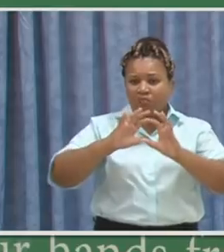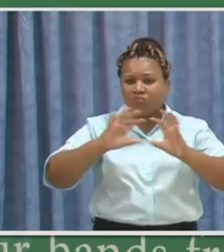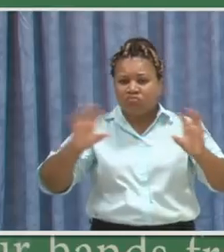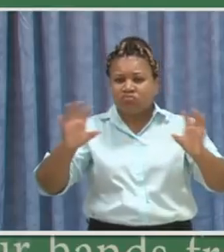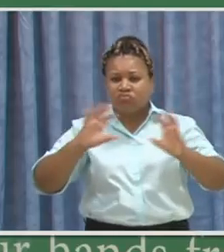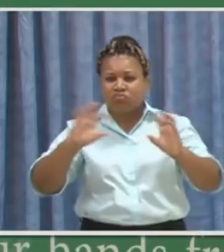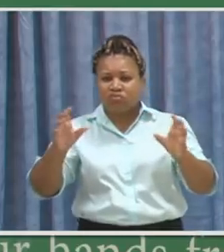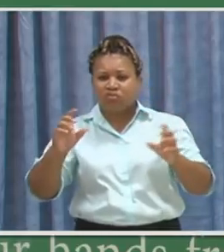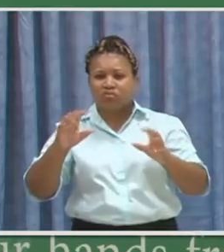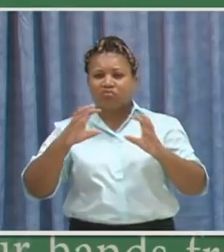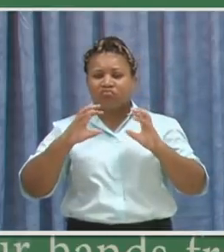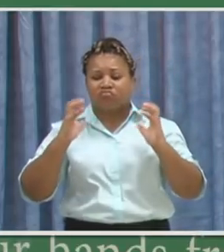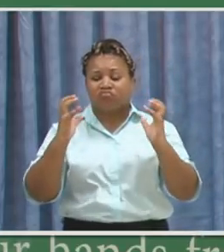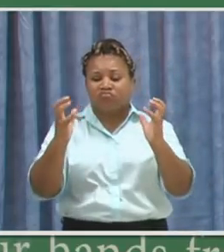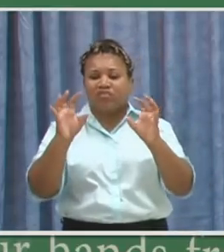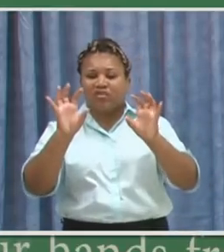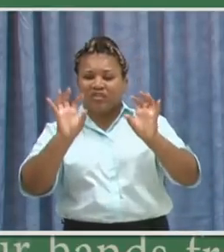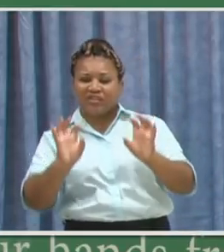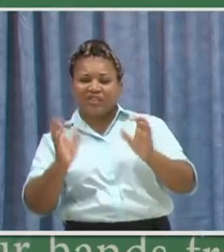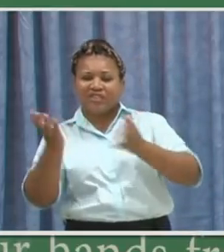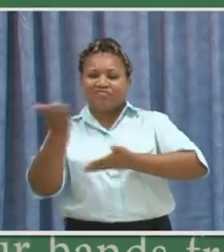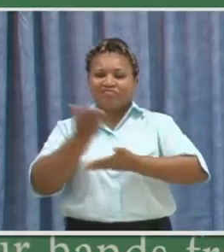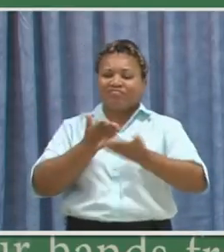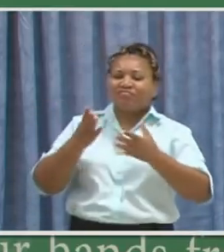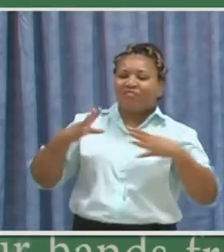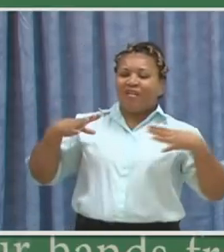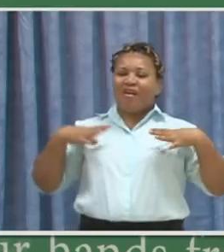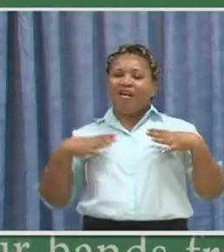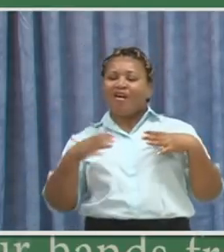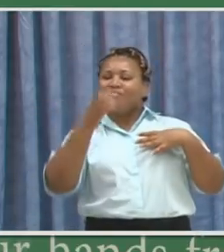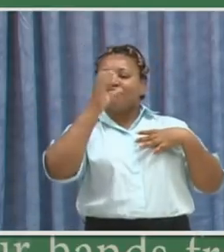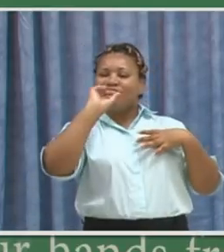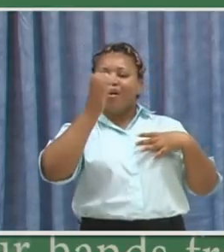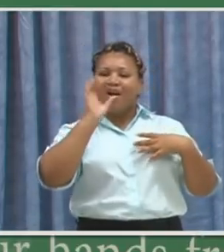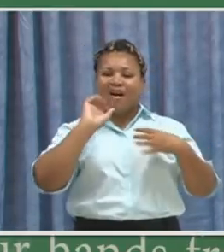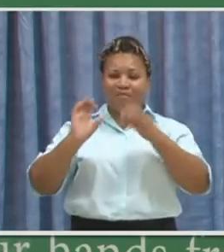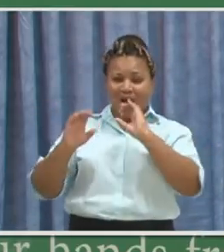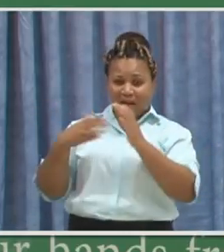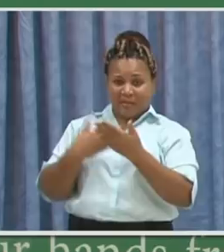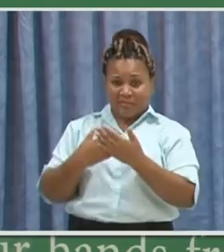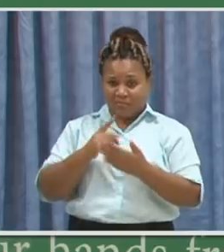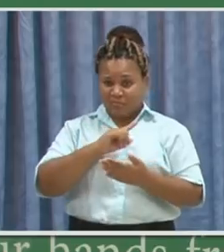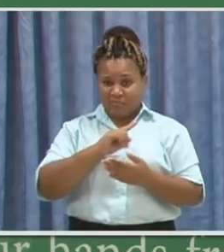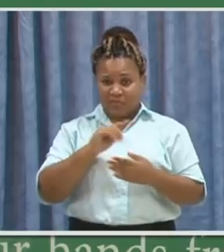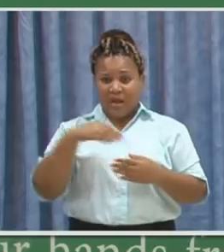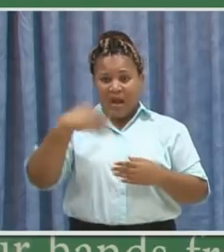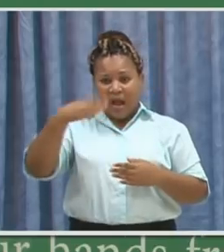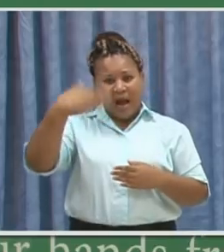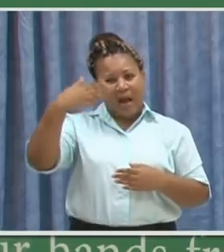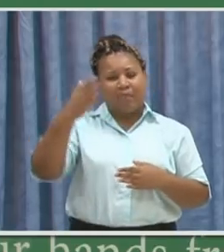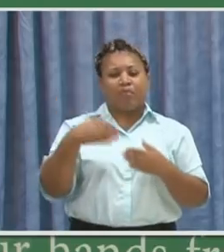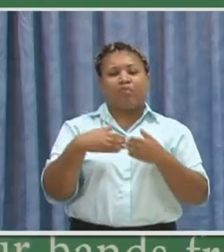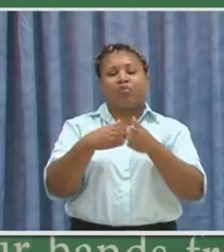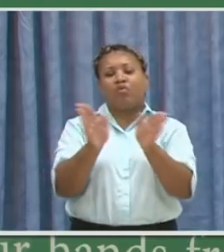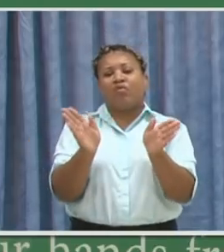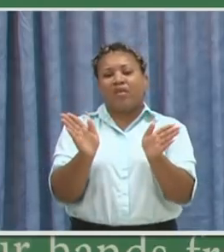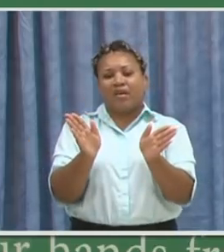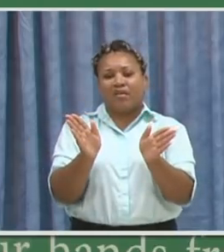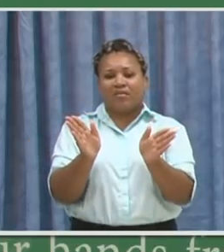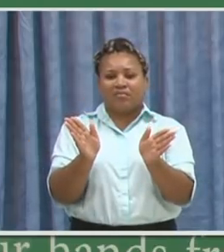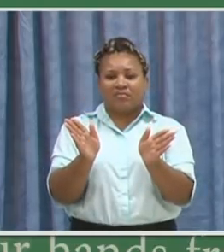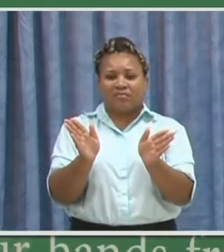qui concerne la transparence, une fois que docteur Laurent avec moi, nous là comment face une quantité de monde